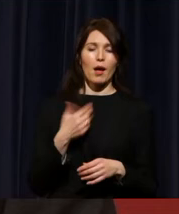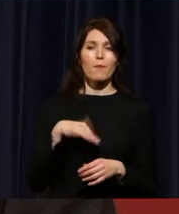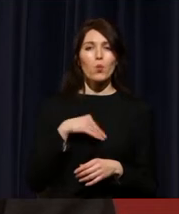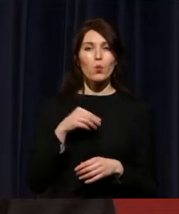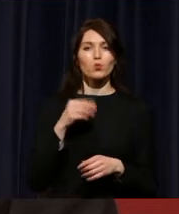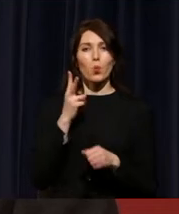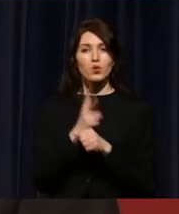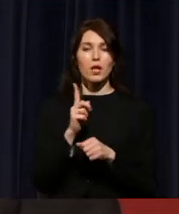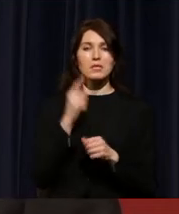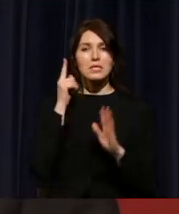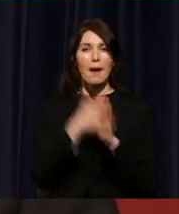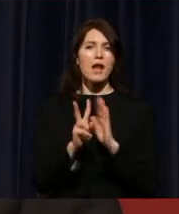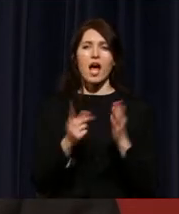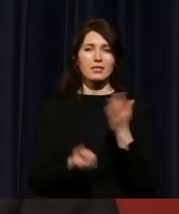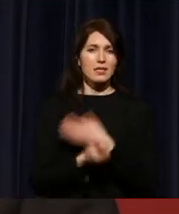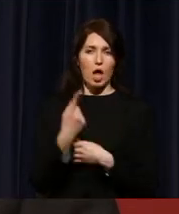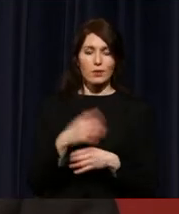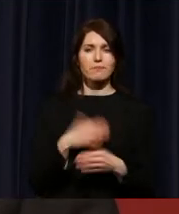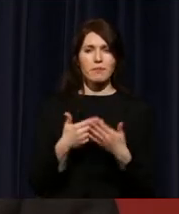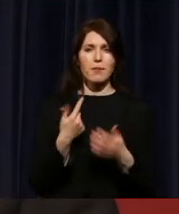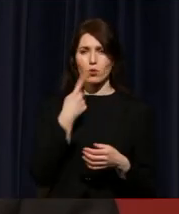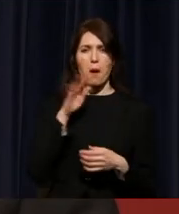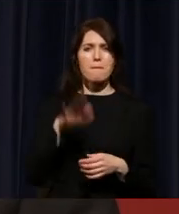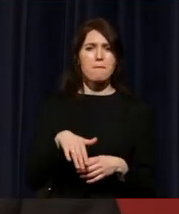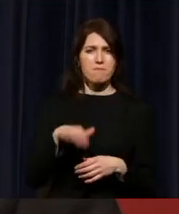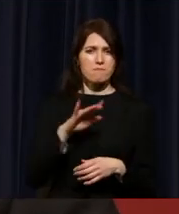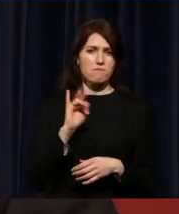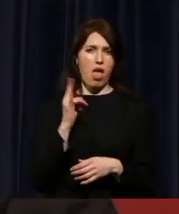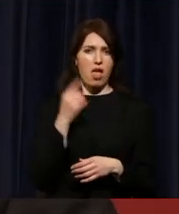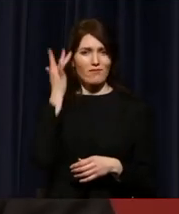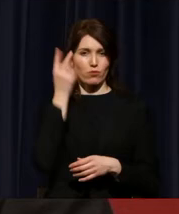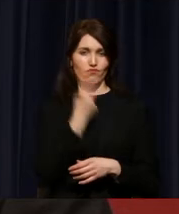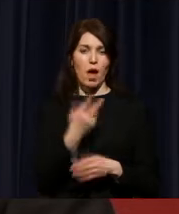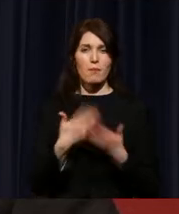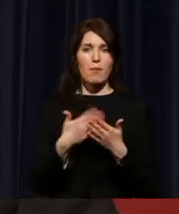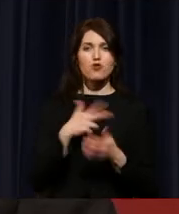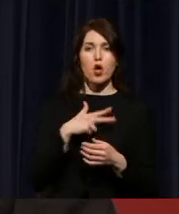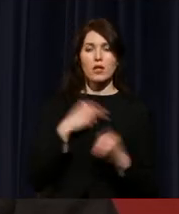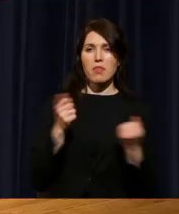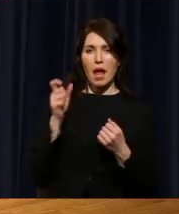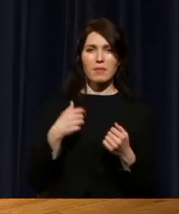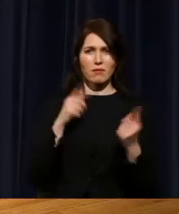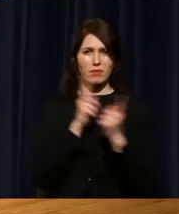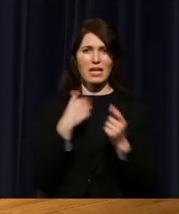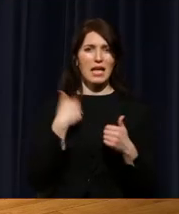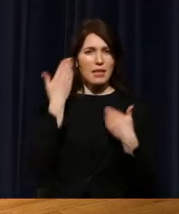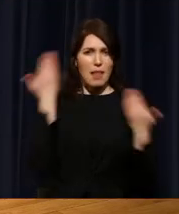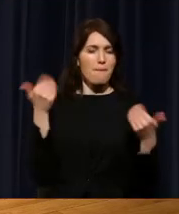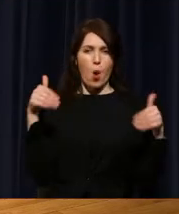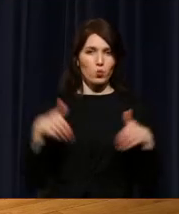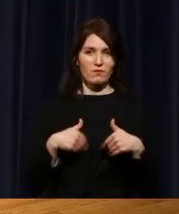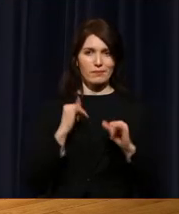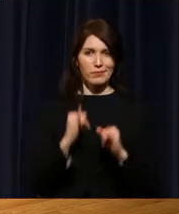tie cēloņi. Nu, ja, piemēram, es skatos no bērnu viedokļa, man droši vien saskarsme sociālā darbinieka ir tad tajā brīdī, ja es nemāku uzvesties. Un tad man